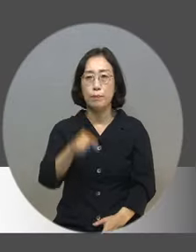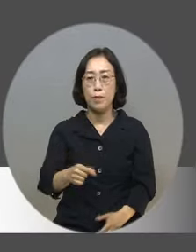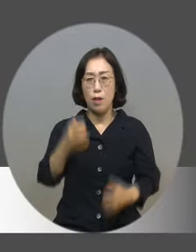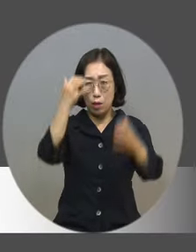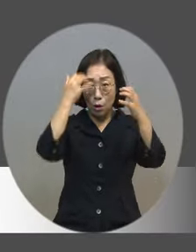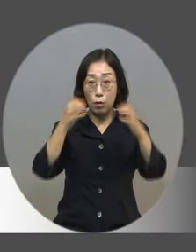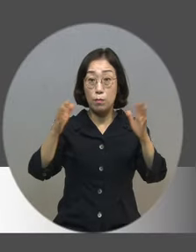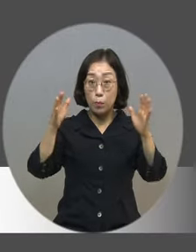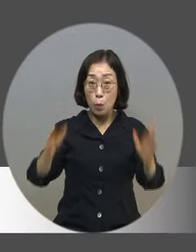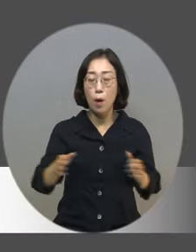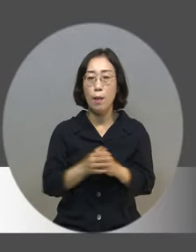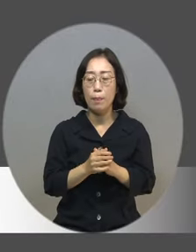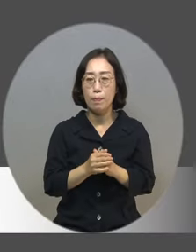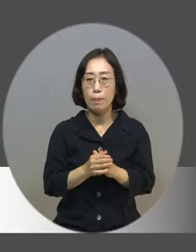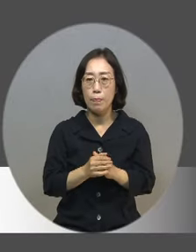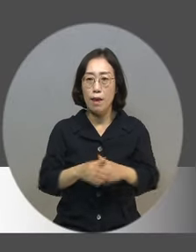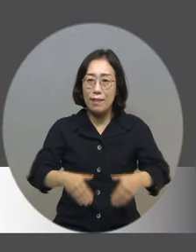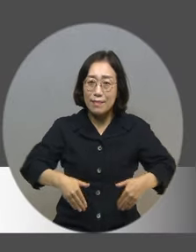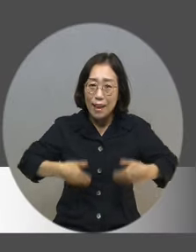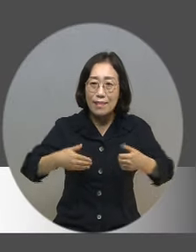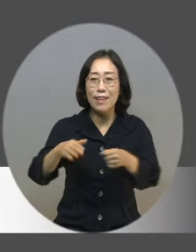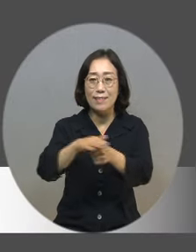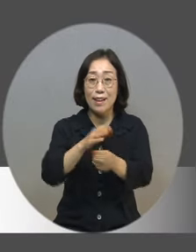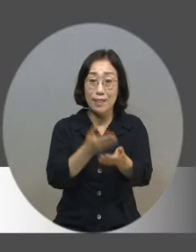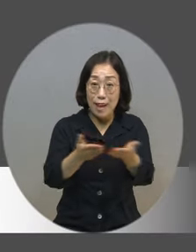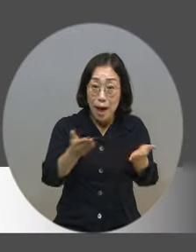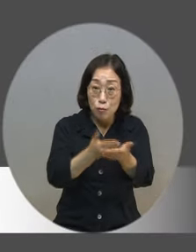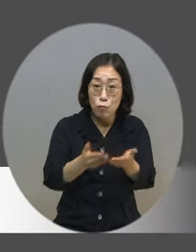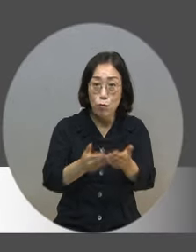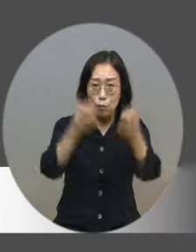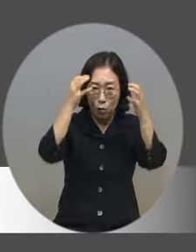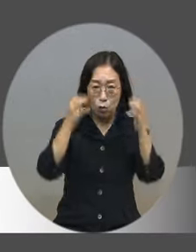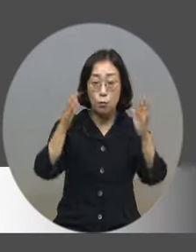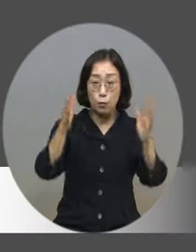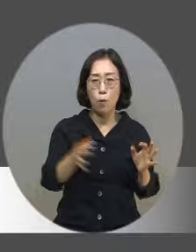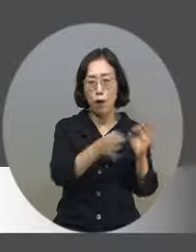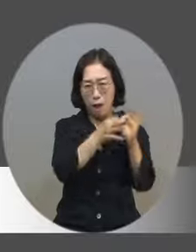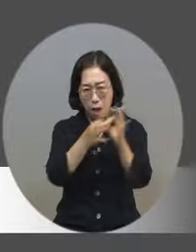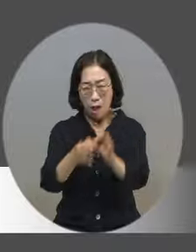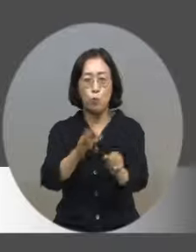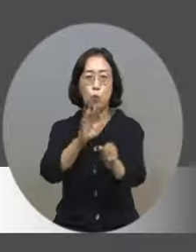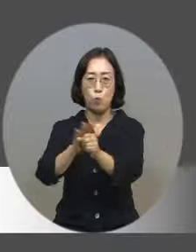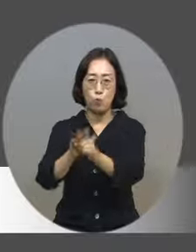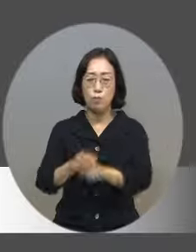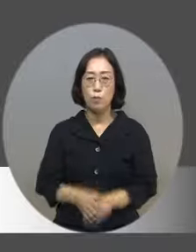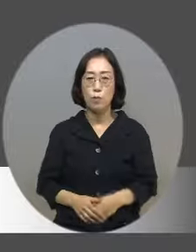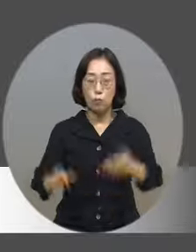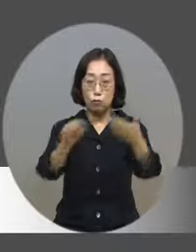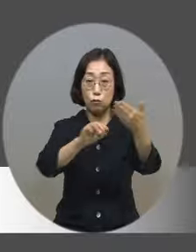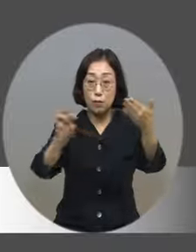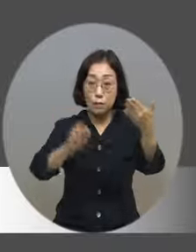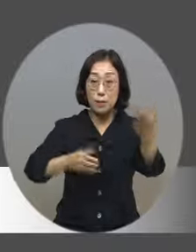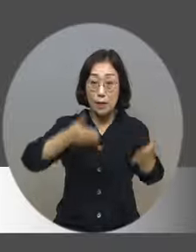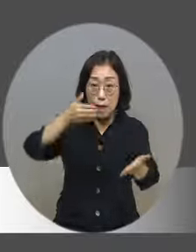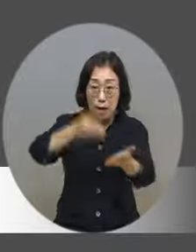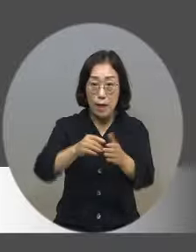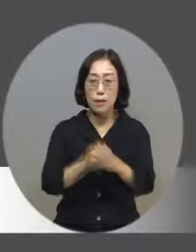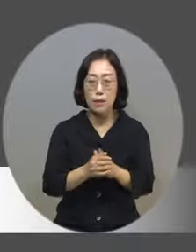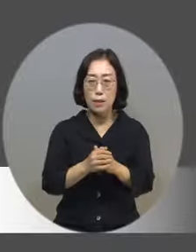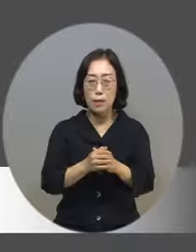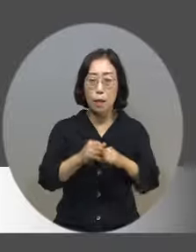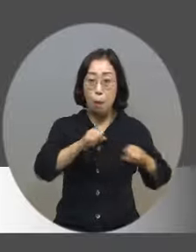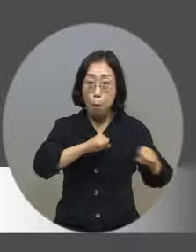온기나눔 캠페인 여름철 집중 기간이 운영됩니다 행정안전부는 오는 9월 30일까지 온기나눔